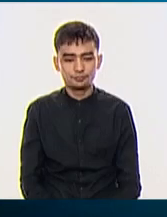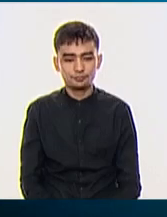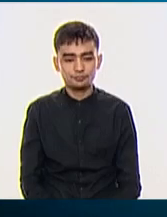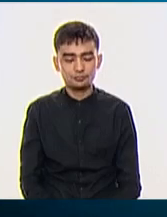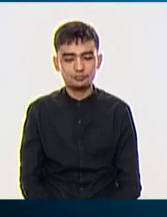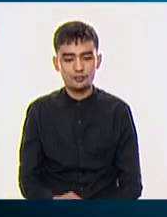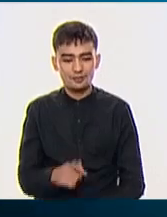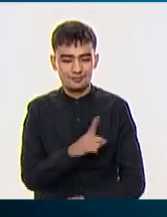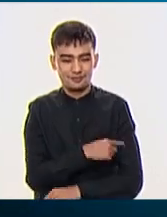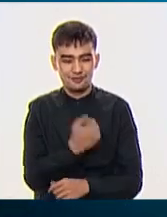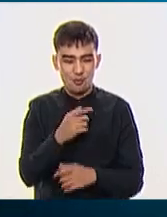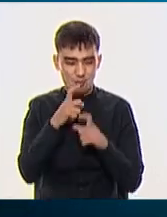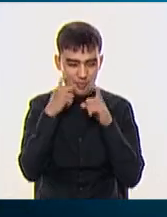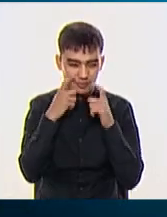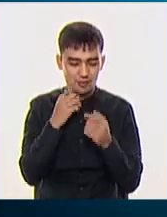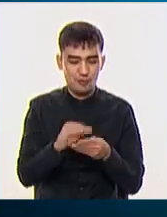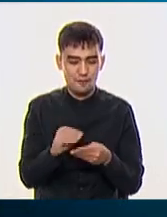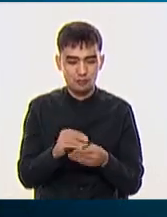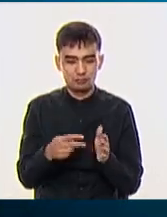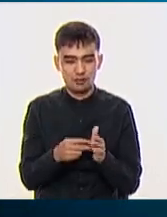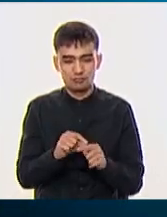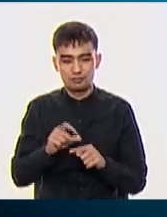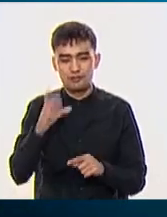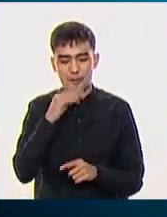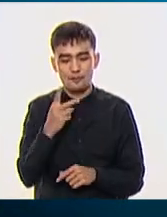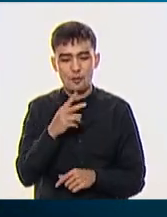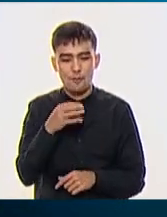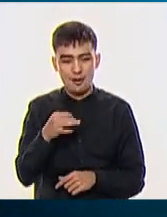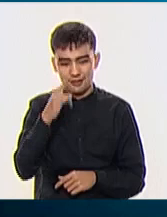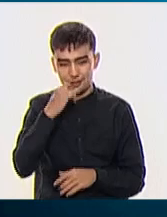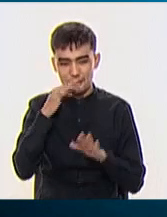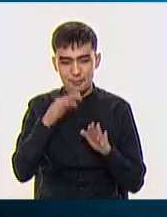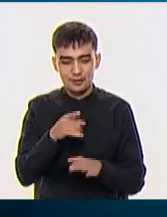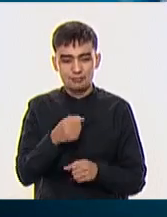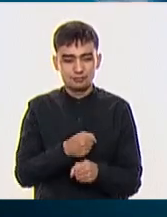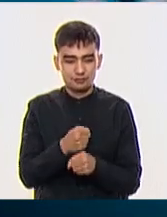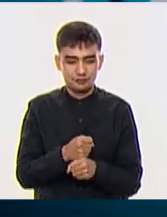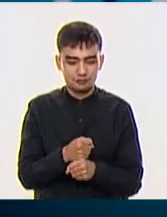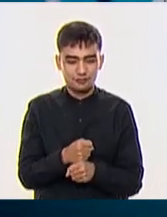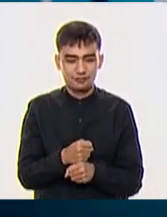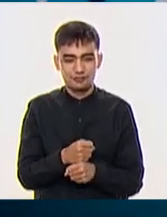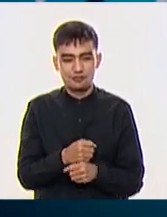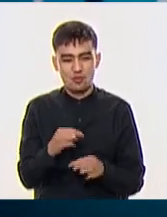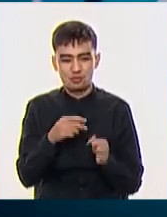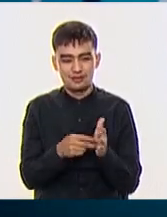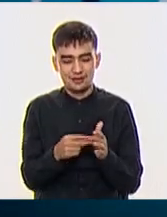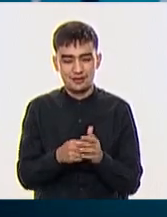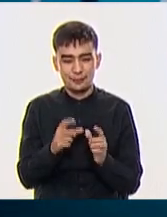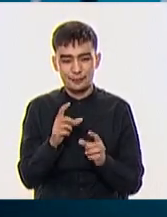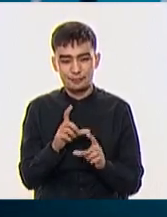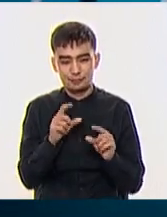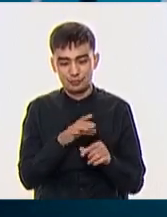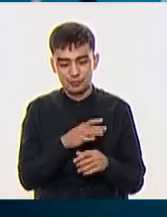медицинские маски могут вновь подорожать со 2 мая в казахстане на них перестанут действовать предельные цены к такому